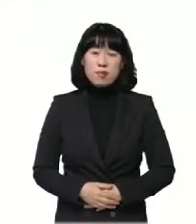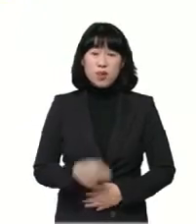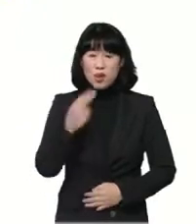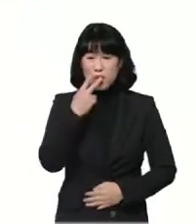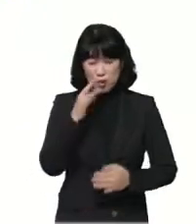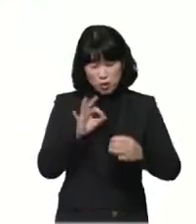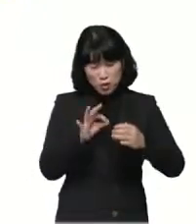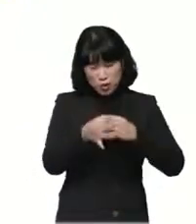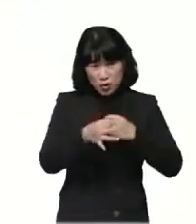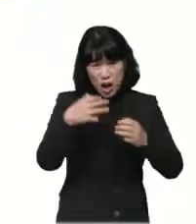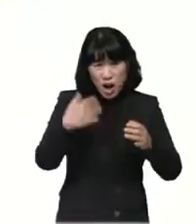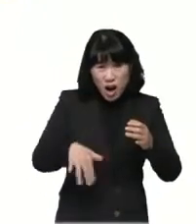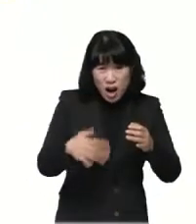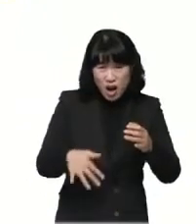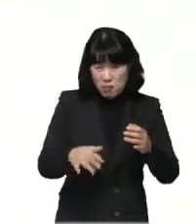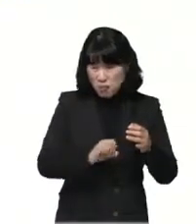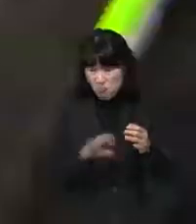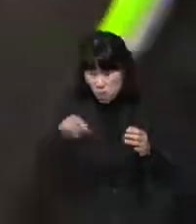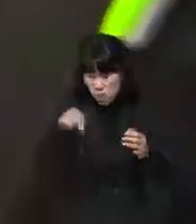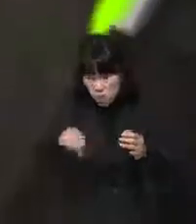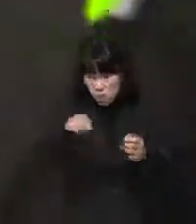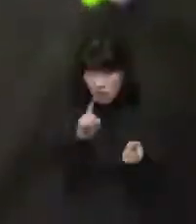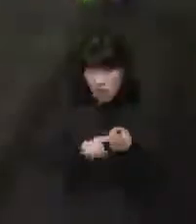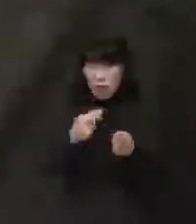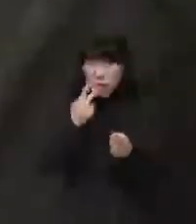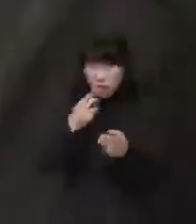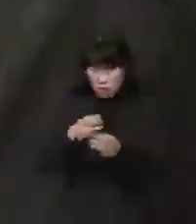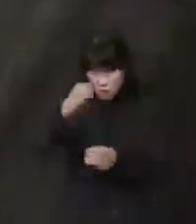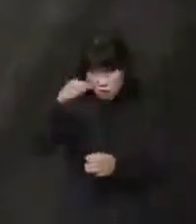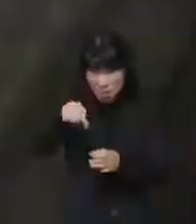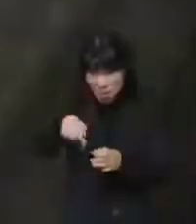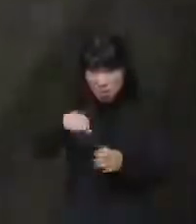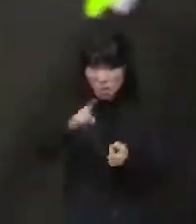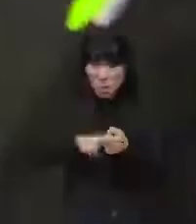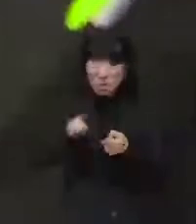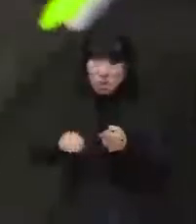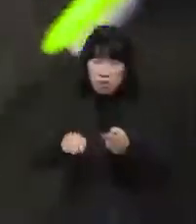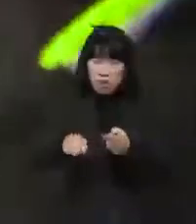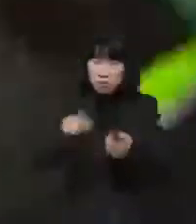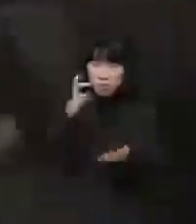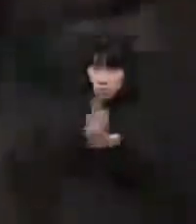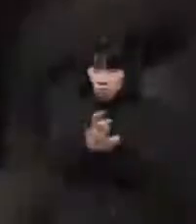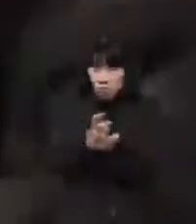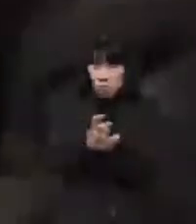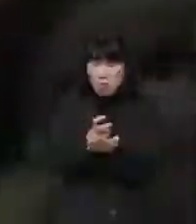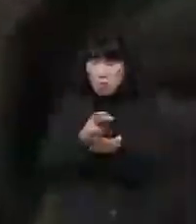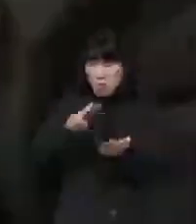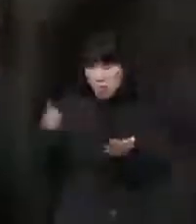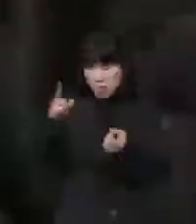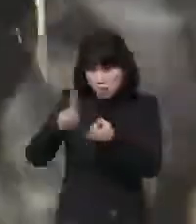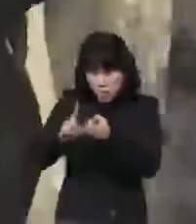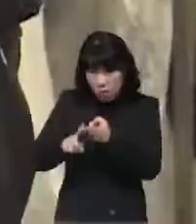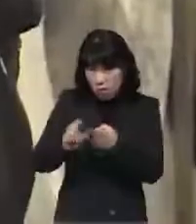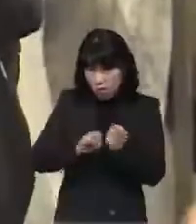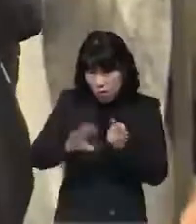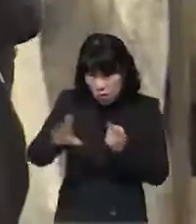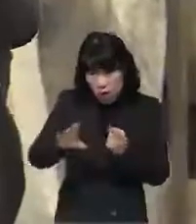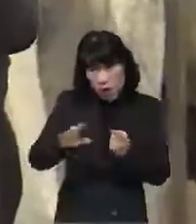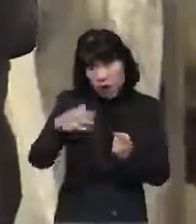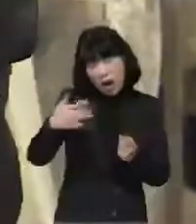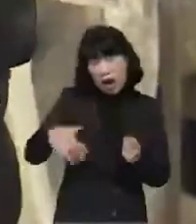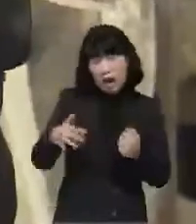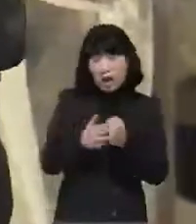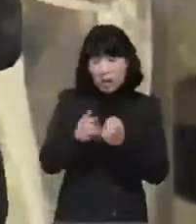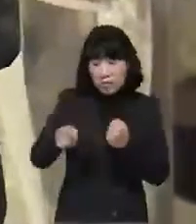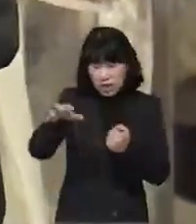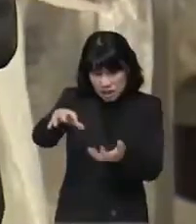비닐 포장이 제거되지 않은 채 그대로 버려진 페트병. 바뀐 지침대로 배출되지 않은 페트병은 결국 다시